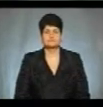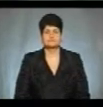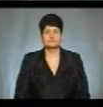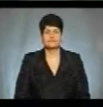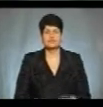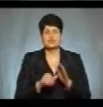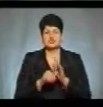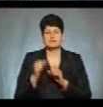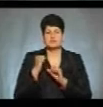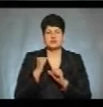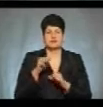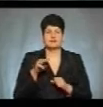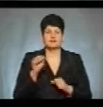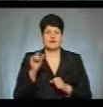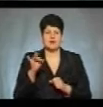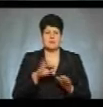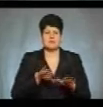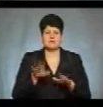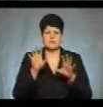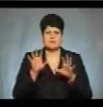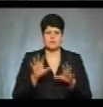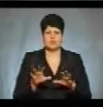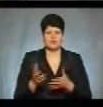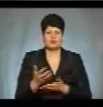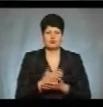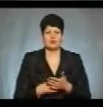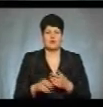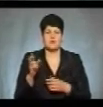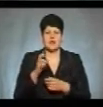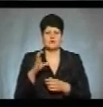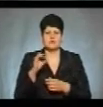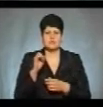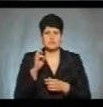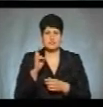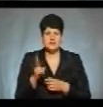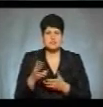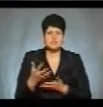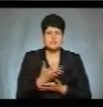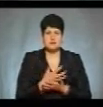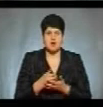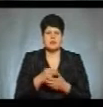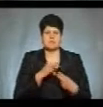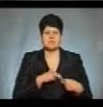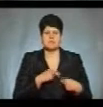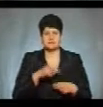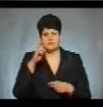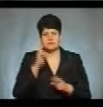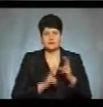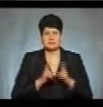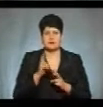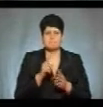6 мішків тари після незаконного збору березового соку в парку Загребелля Тернополя зібрали працівники комунального